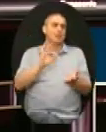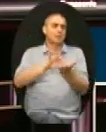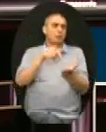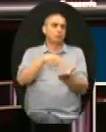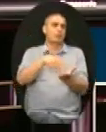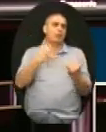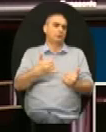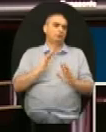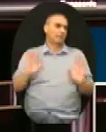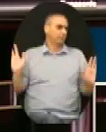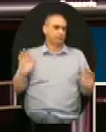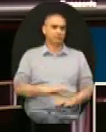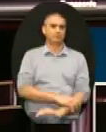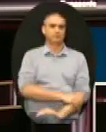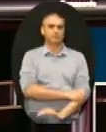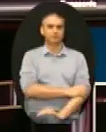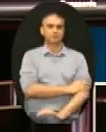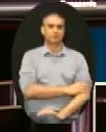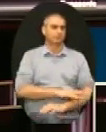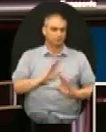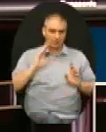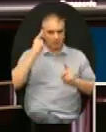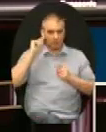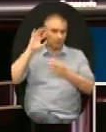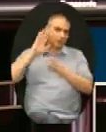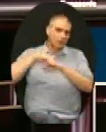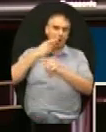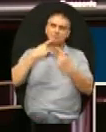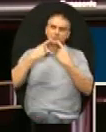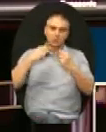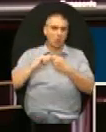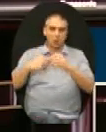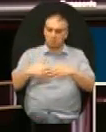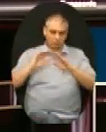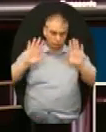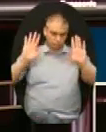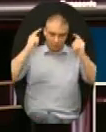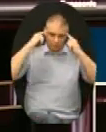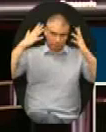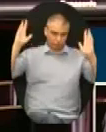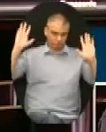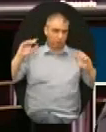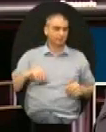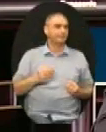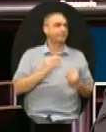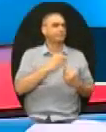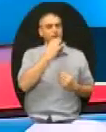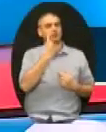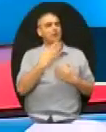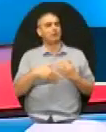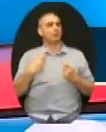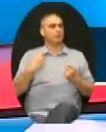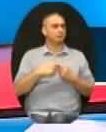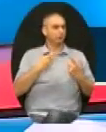נקודתית שכרגע גם לא מבשיל. אומר, אל תשליחו מזה לגבי מסע ומתן או לגבי דברים גדולים יותר. כן, והשאלה האחרונה שנוגעת לחוץ